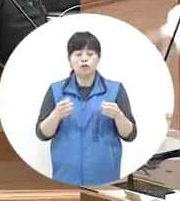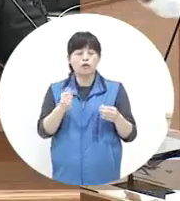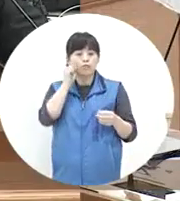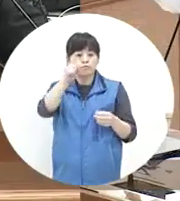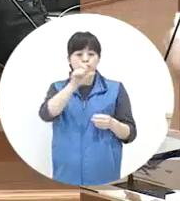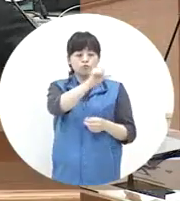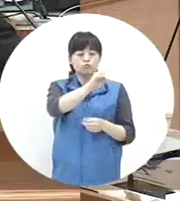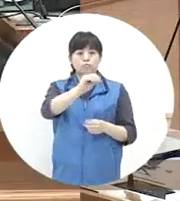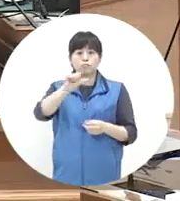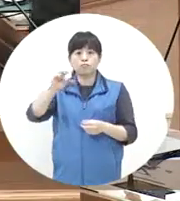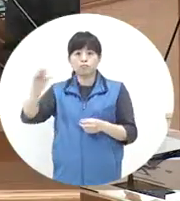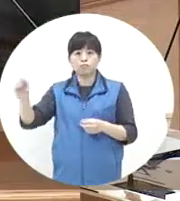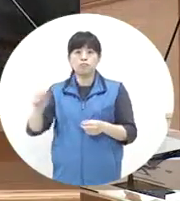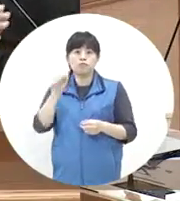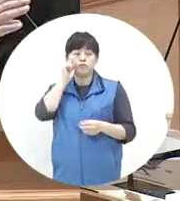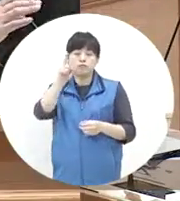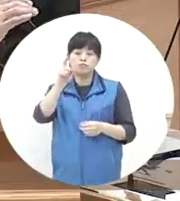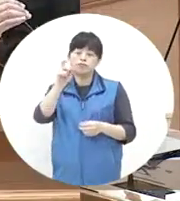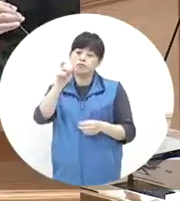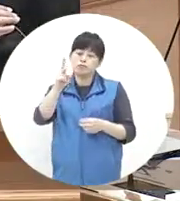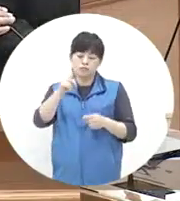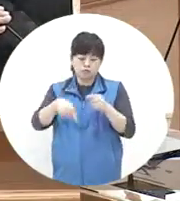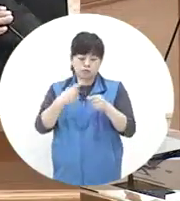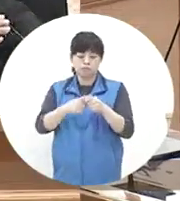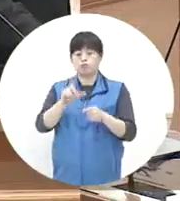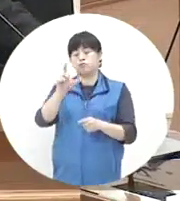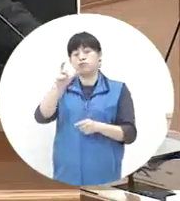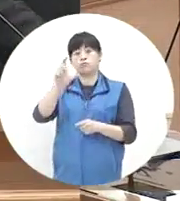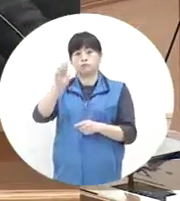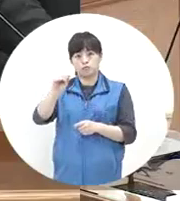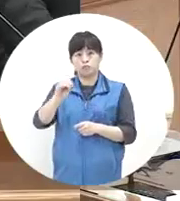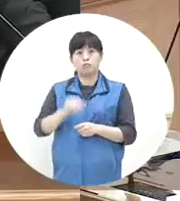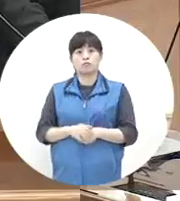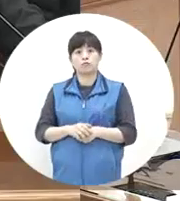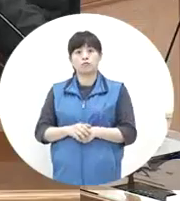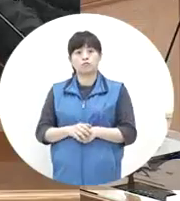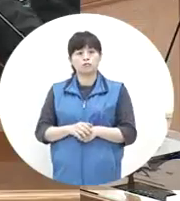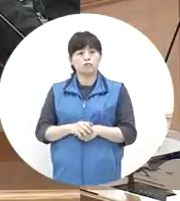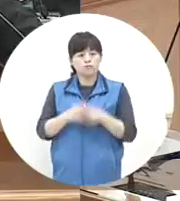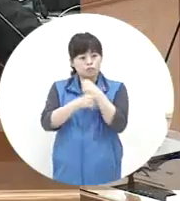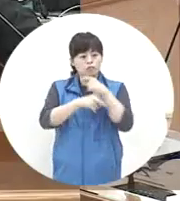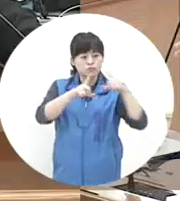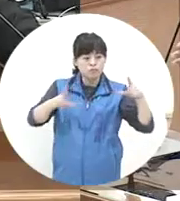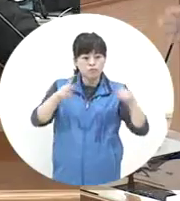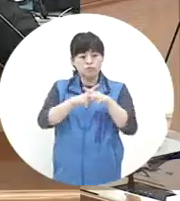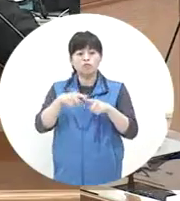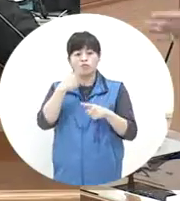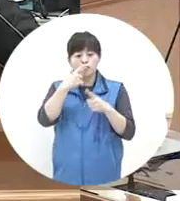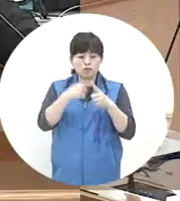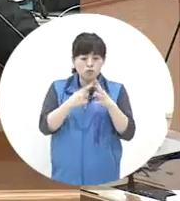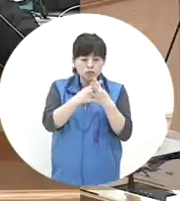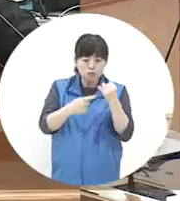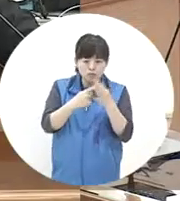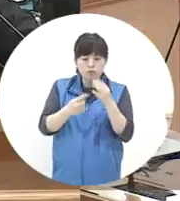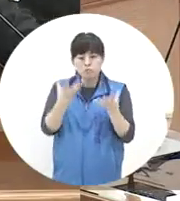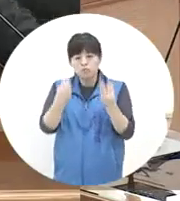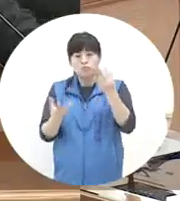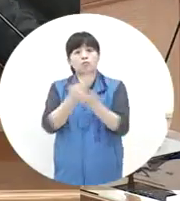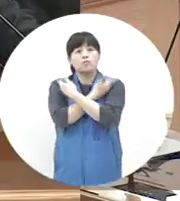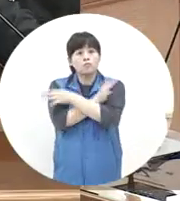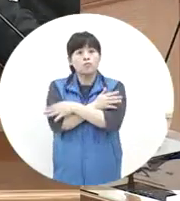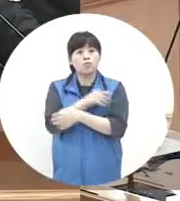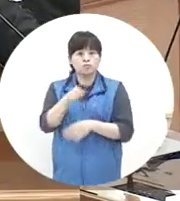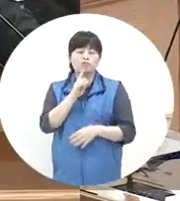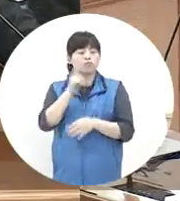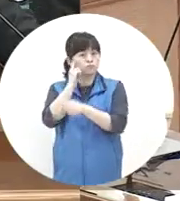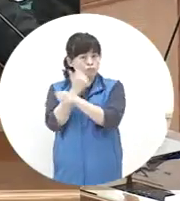5万块，然后12个月60万。那我想请问，现在大小里不管它的人口面积跟环境因素，其实这都是我们考